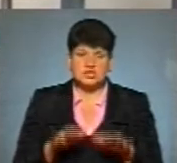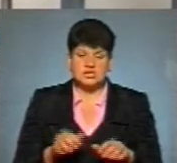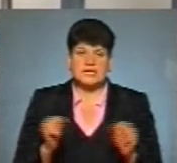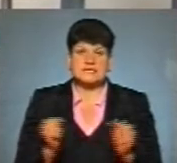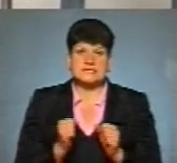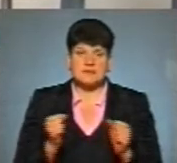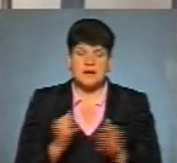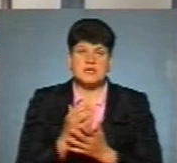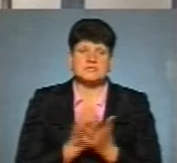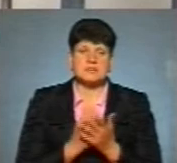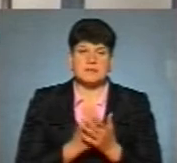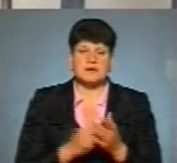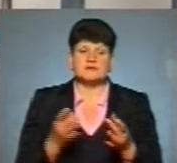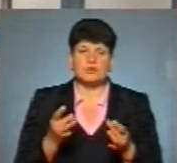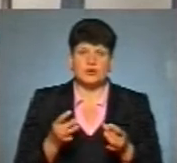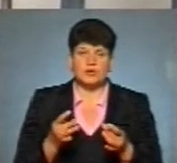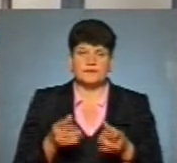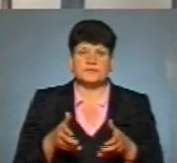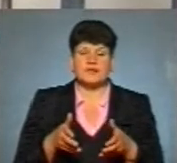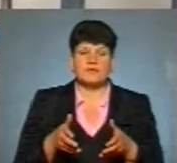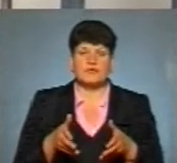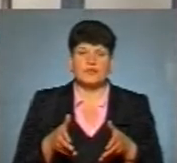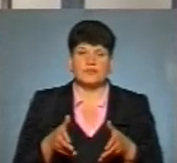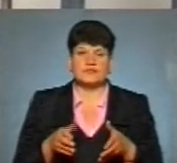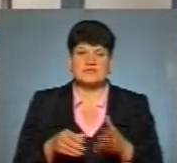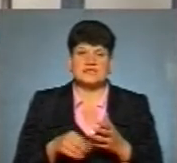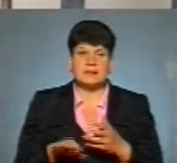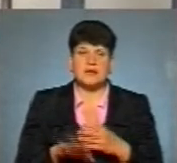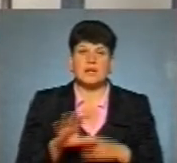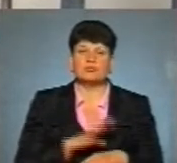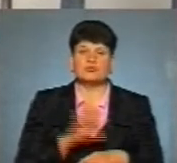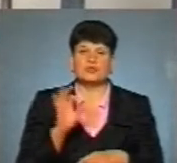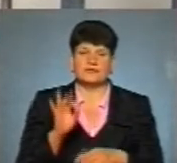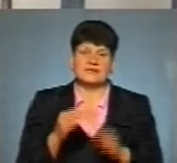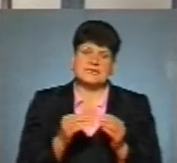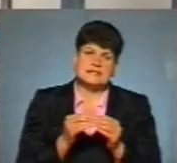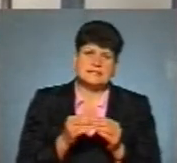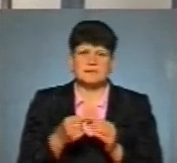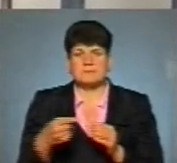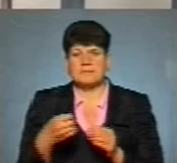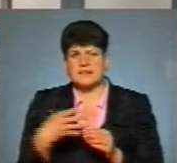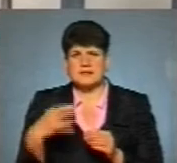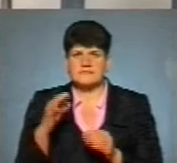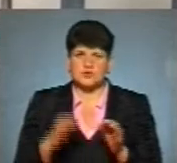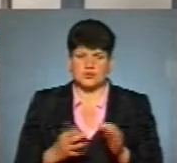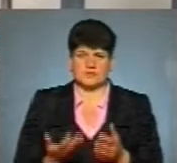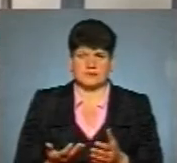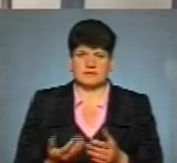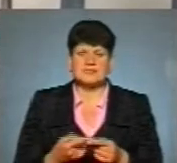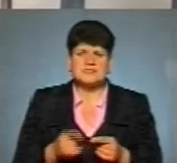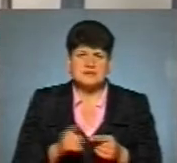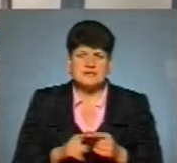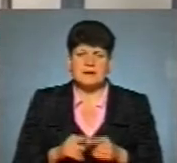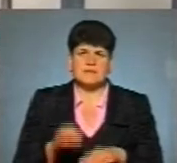вологи практично в ґрунті був нульовий, будемо казати, як від 10 до 15% до потреби. Практично